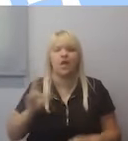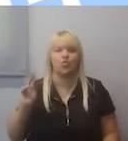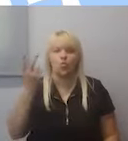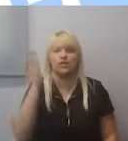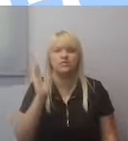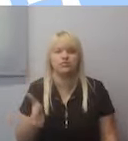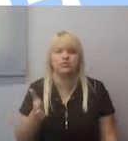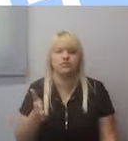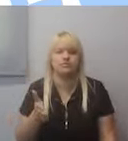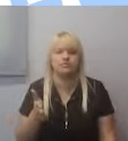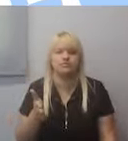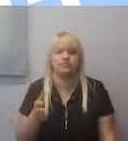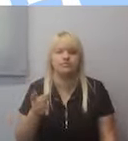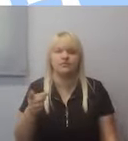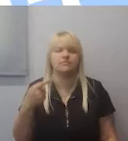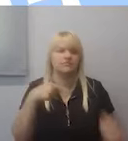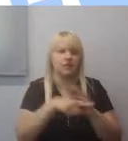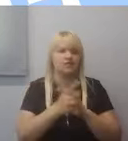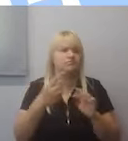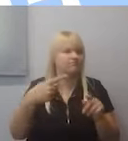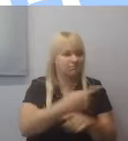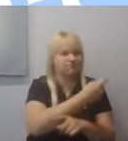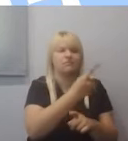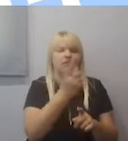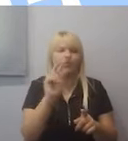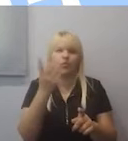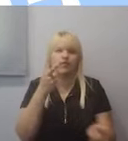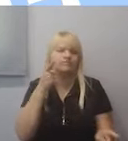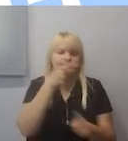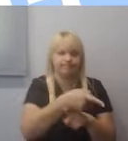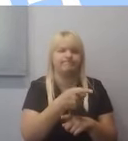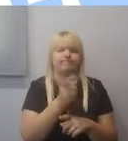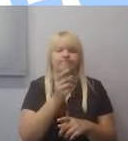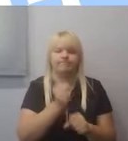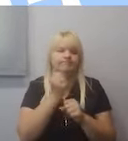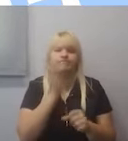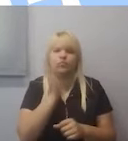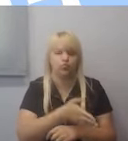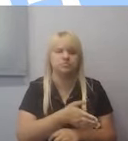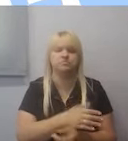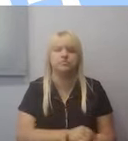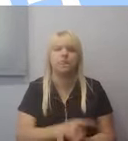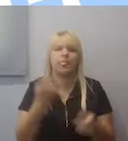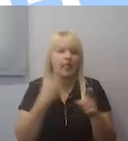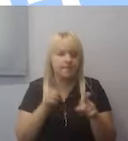šāviens nebija no iekšpuses radīts ja un un tāpēc tā teikt nu